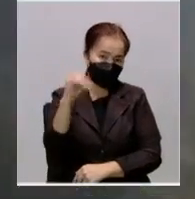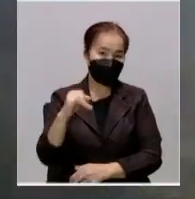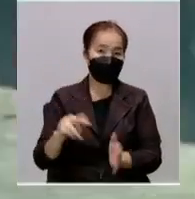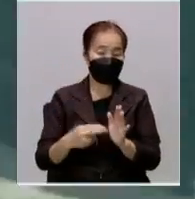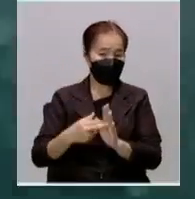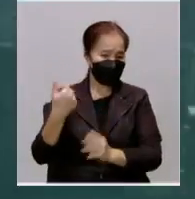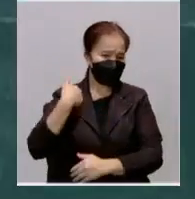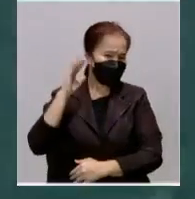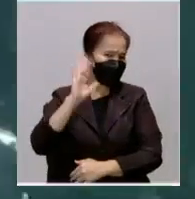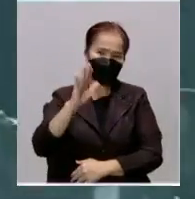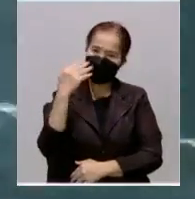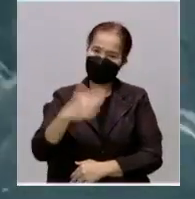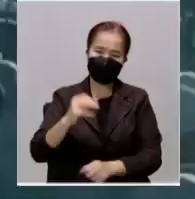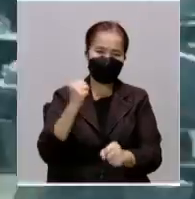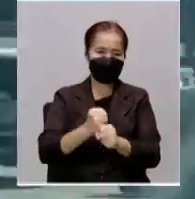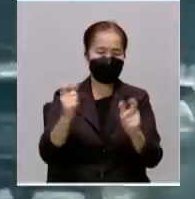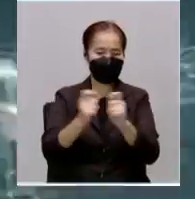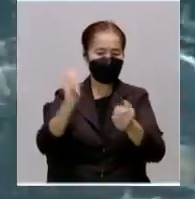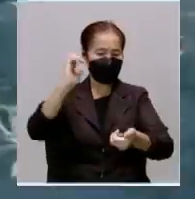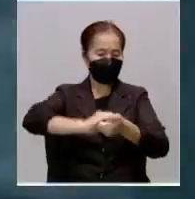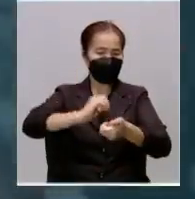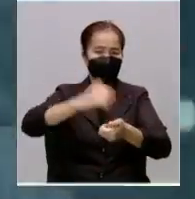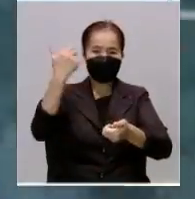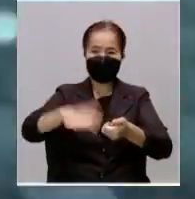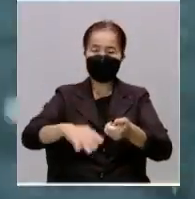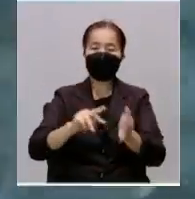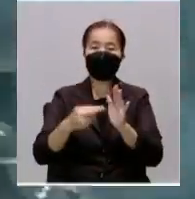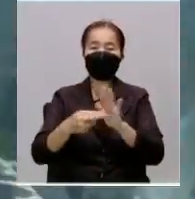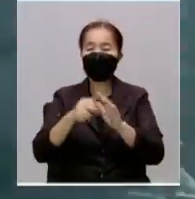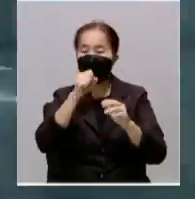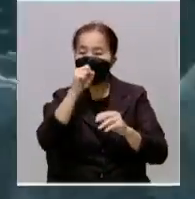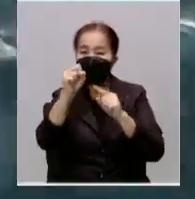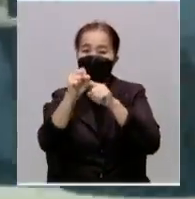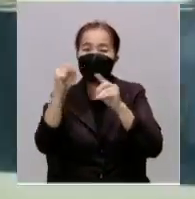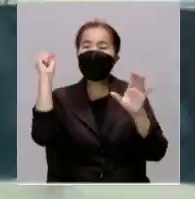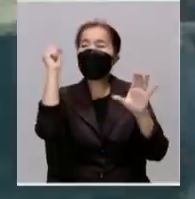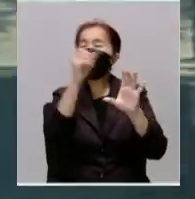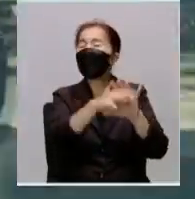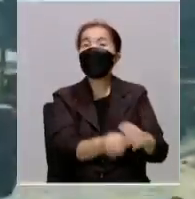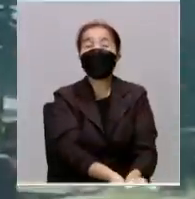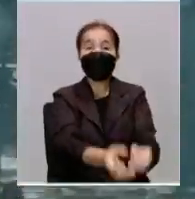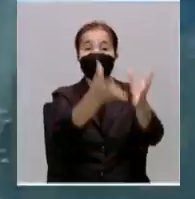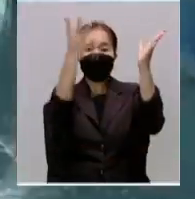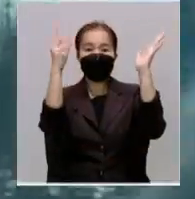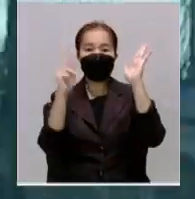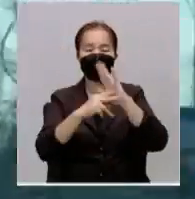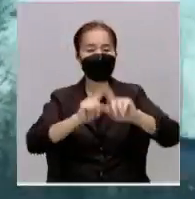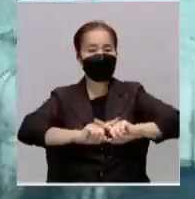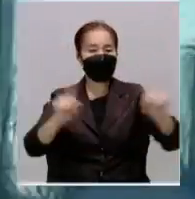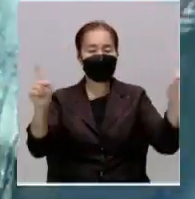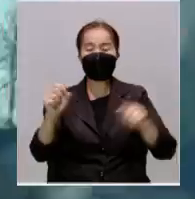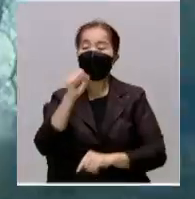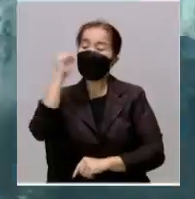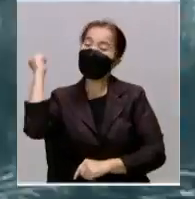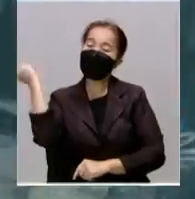ที่ห้ามใช้ตามอนุสัญญาเจนีวาระเบิดสุญญากาศนี้เป็นระเบิดประสิทธิภาพร้ายแรงกว่าระเบิดในรูปแบบทั่วๆไปโดยส